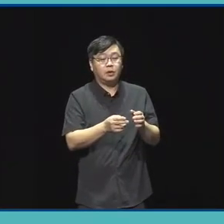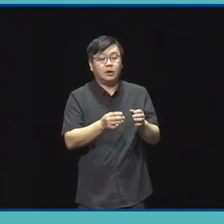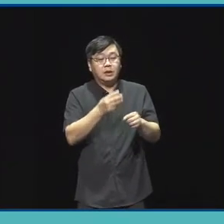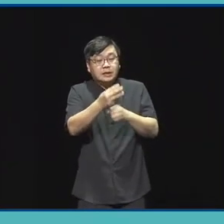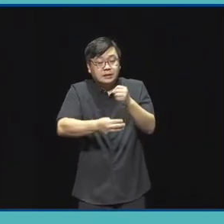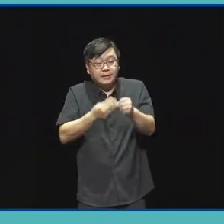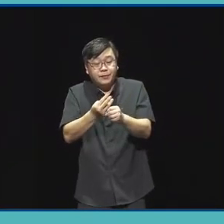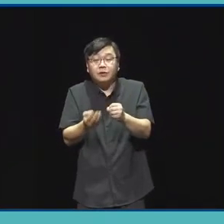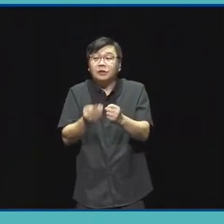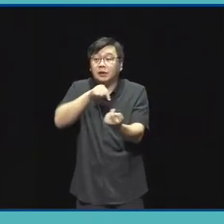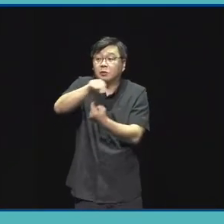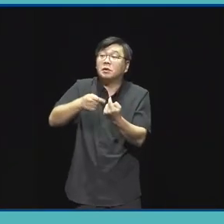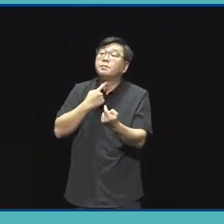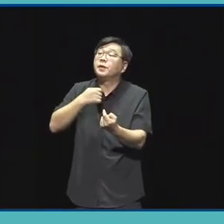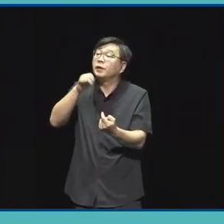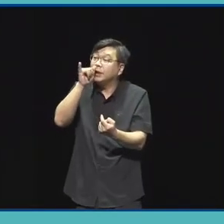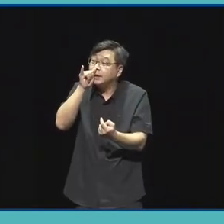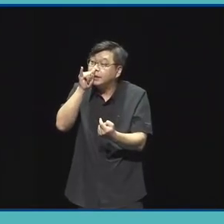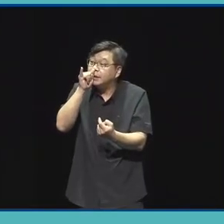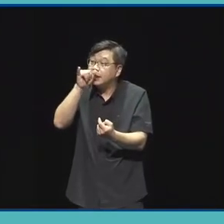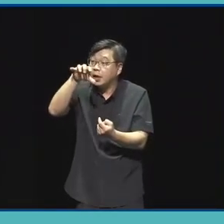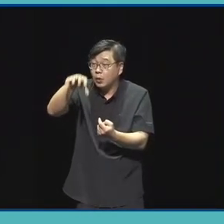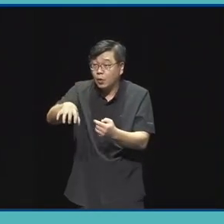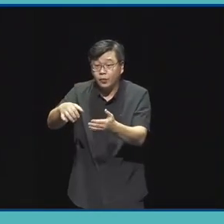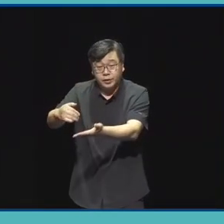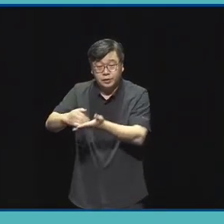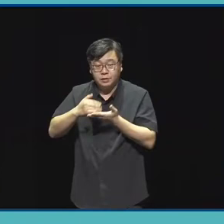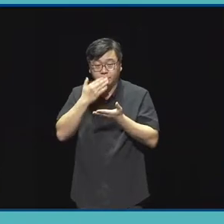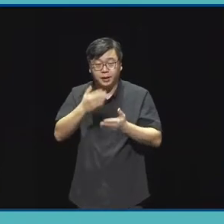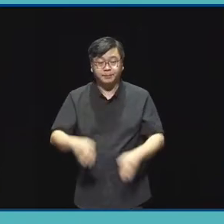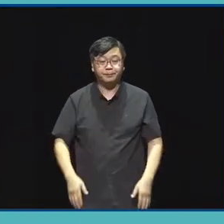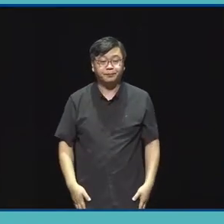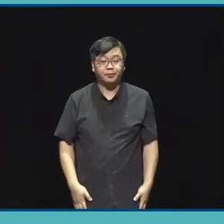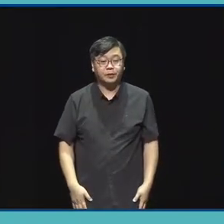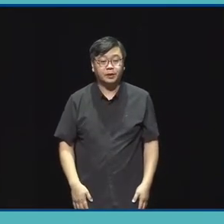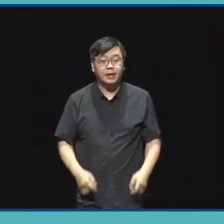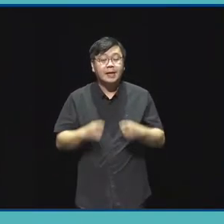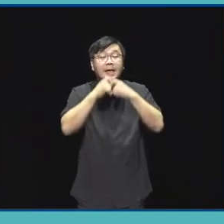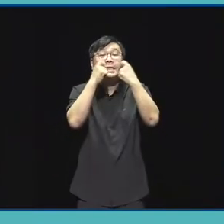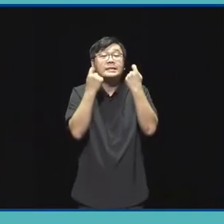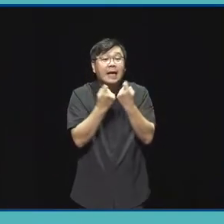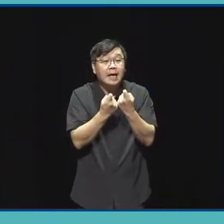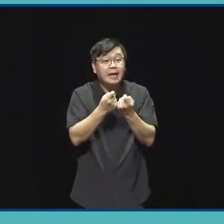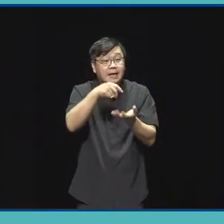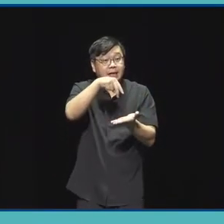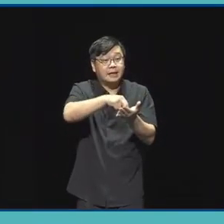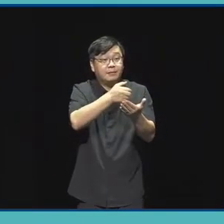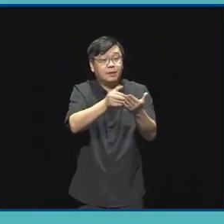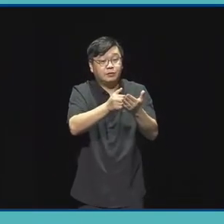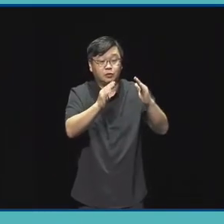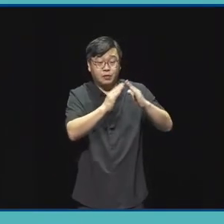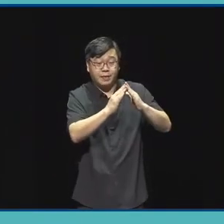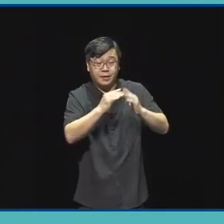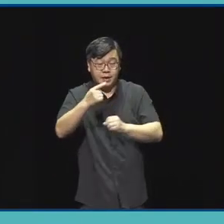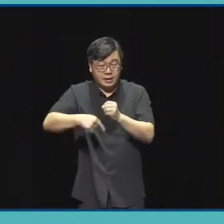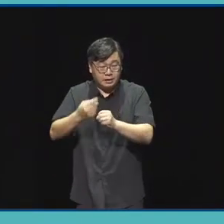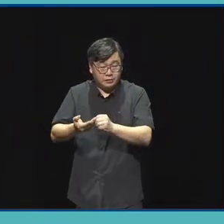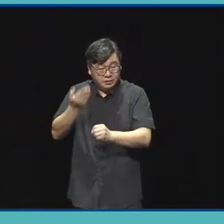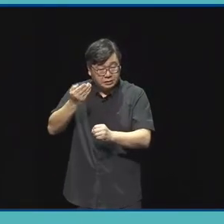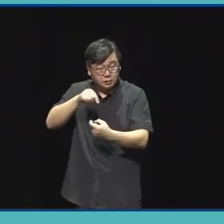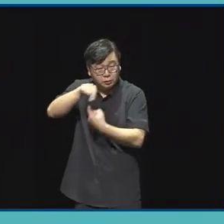있는 단체를 공간을 대상으로 합니다 사립미술관은 작년과 마찬가지로 1년 이상 운영실증이